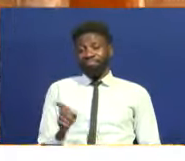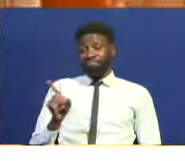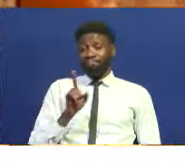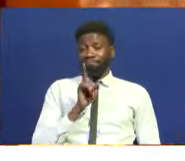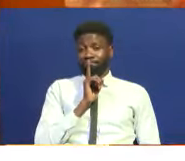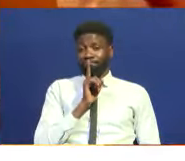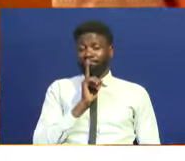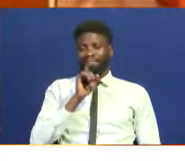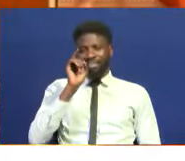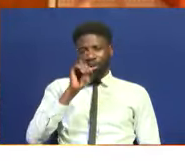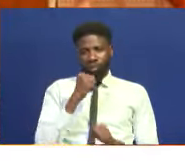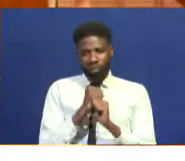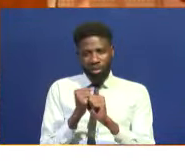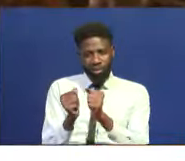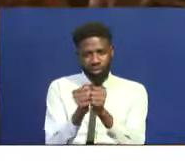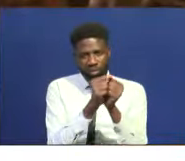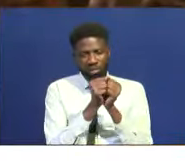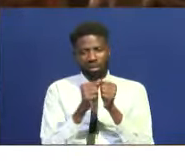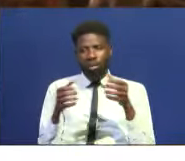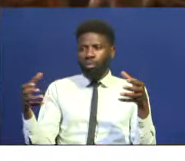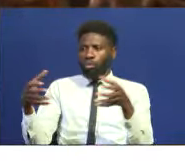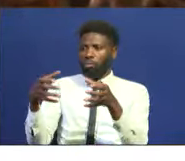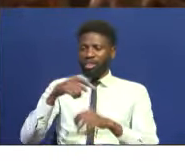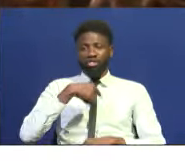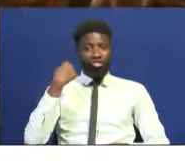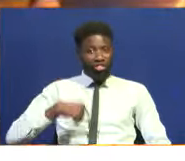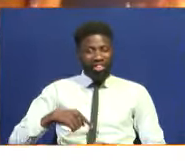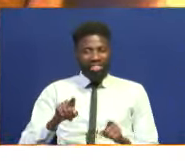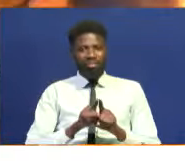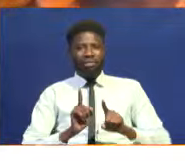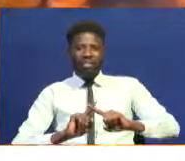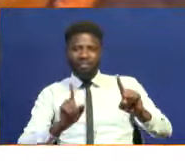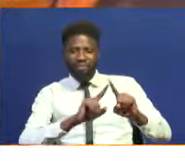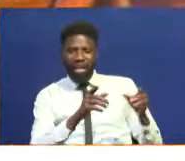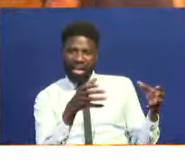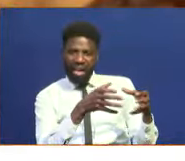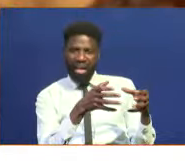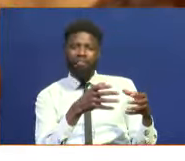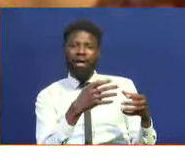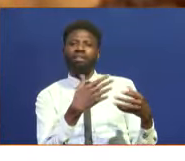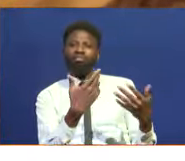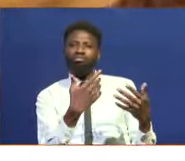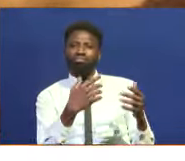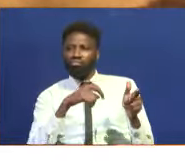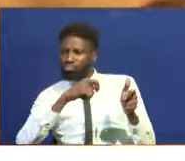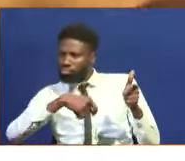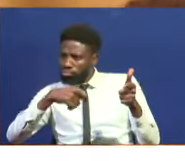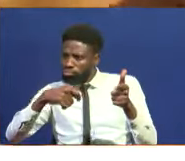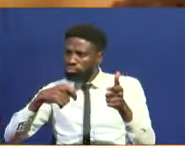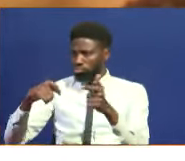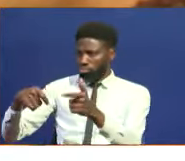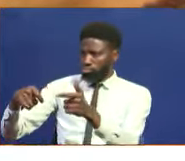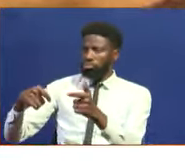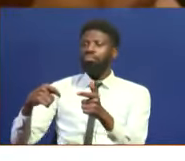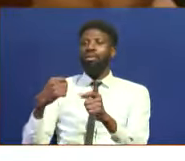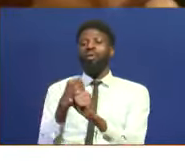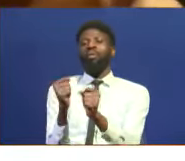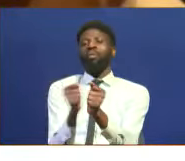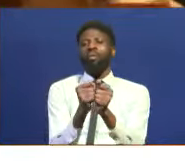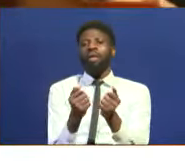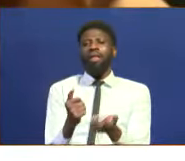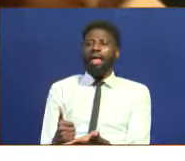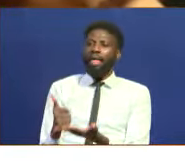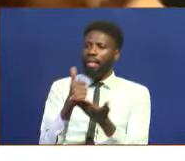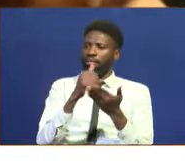ushirikiano na wakurugenzi wa Kichina na studio za uzalishaji ambao umeleta maono mengi ya ubunifu kwenye sinema kubwa. Alitaja kwamba